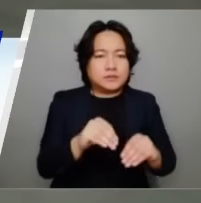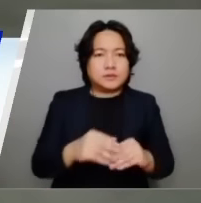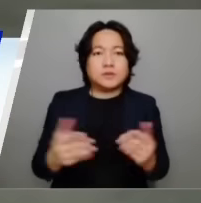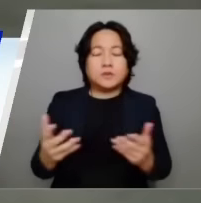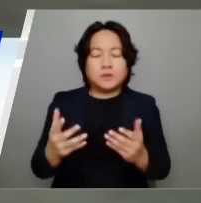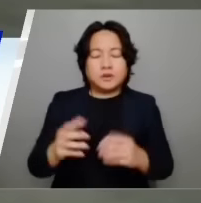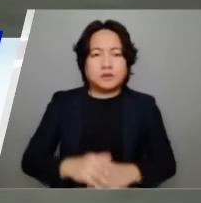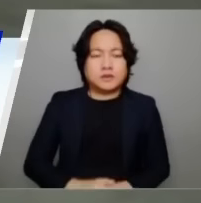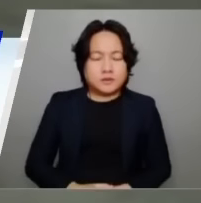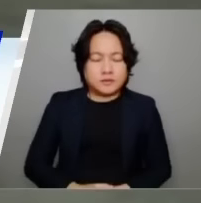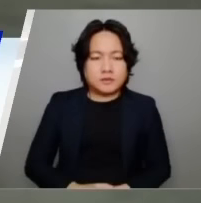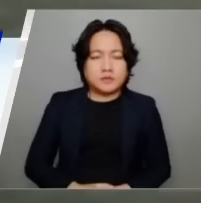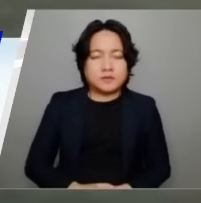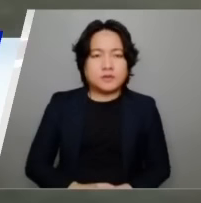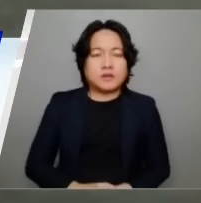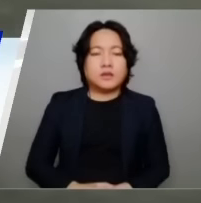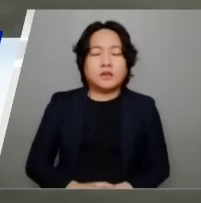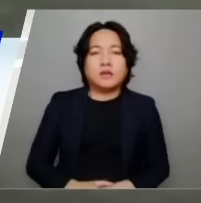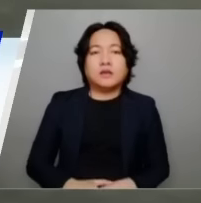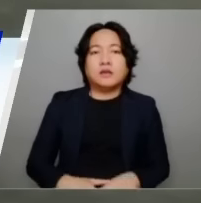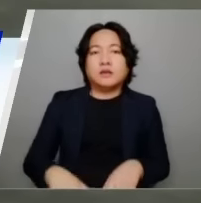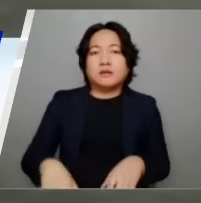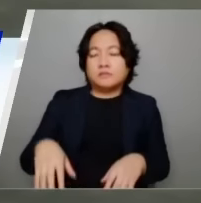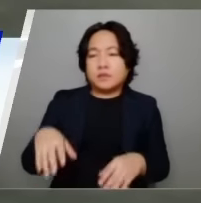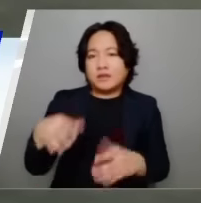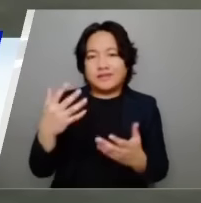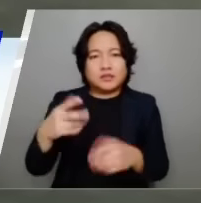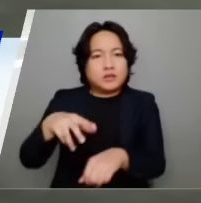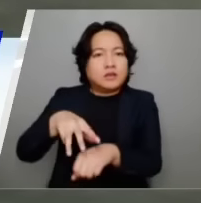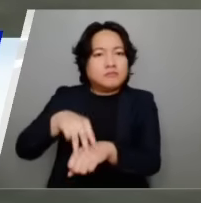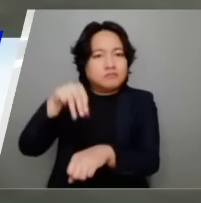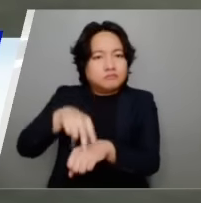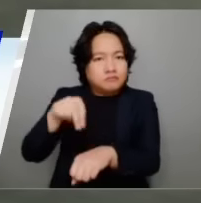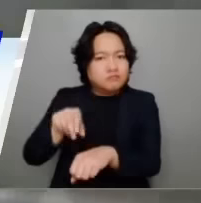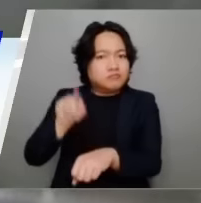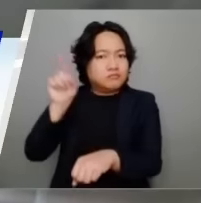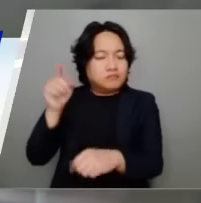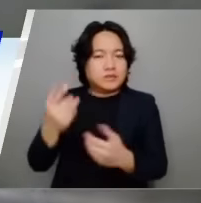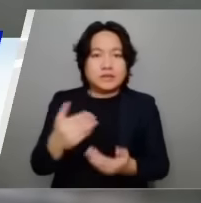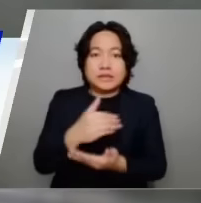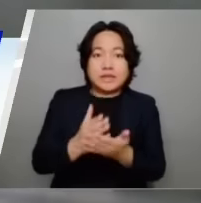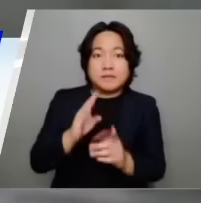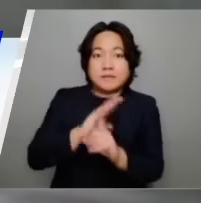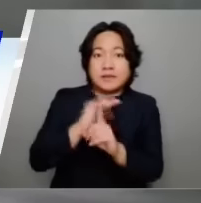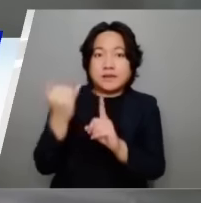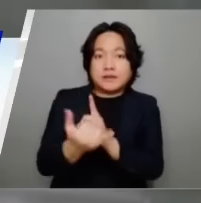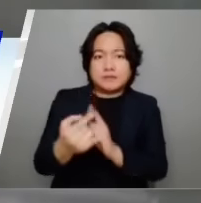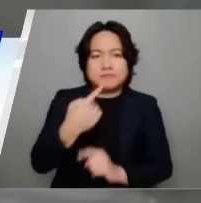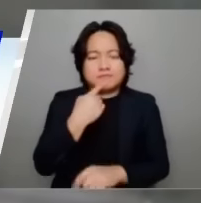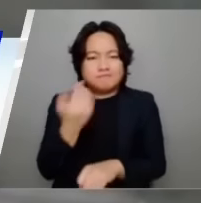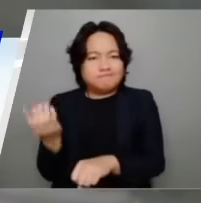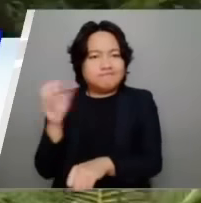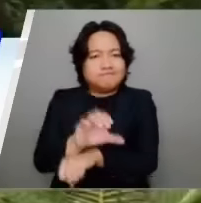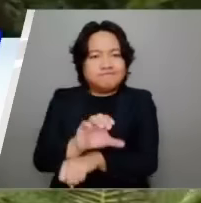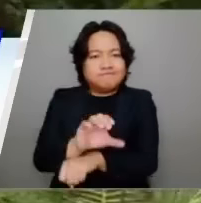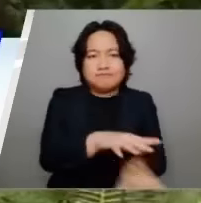Nagpatupad kasi ng forced evacuation ang lokal na pamahalaan sa ilang barangay doon. Ayon sa Dait